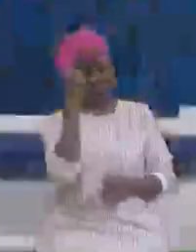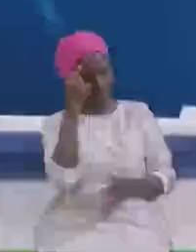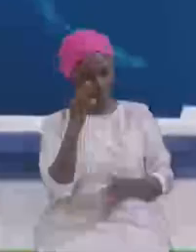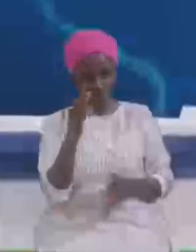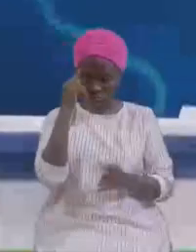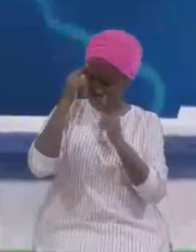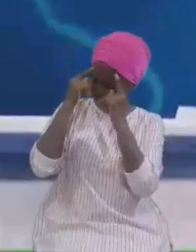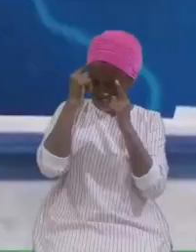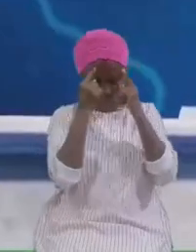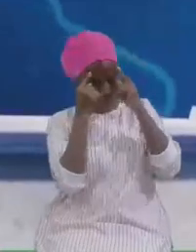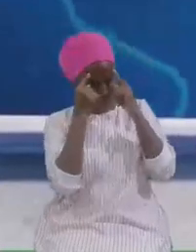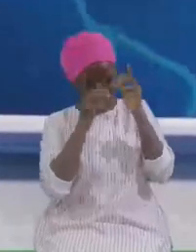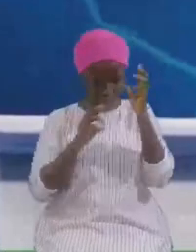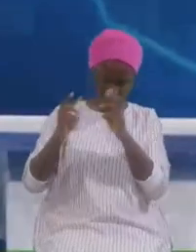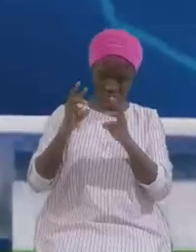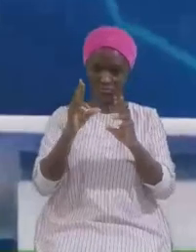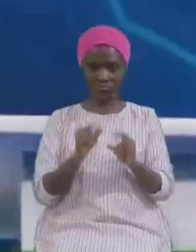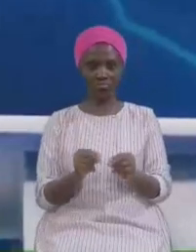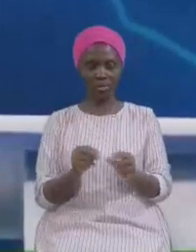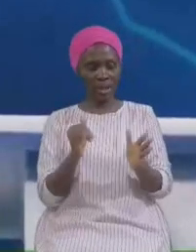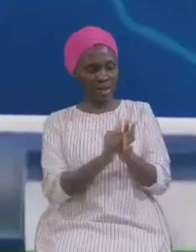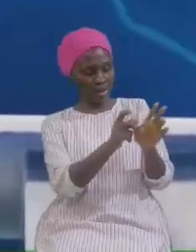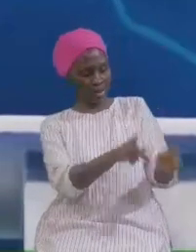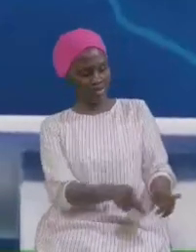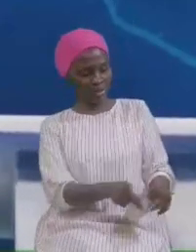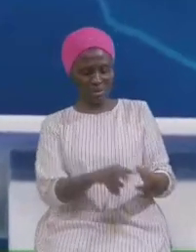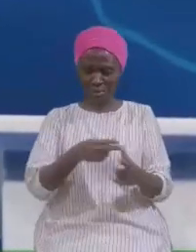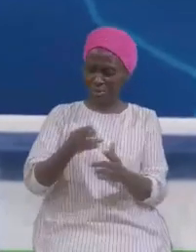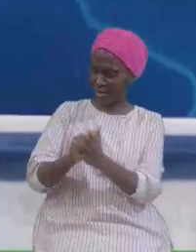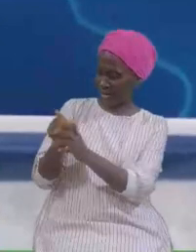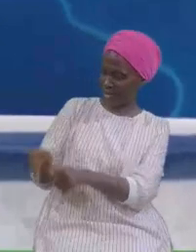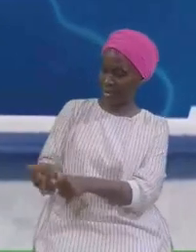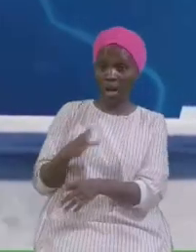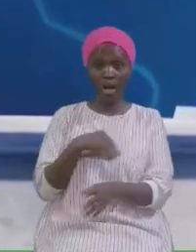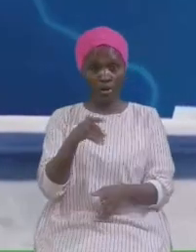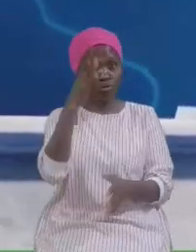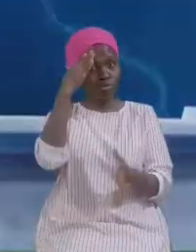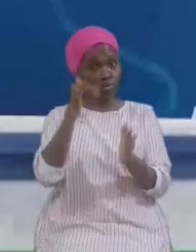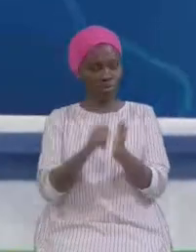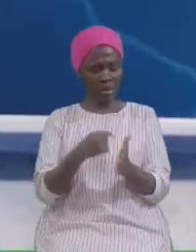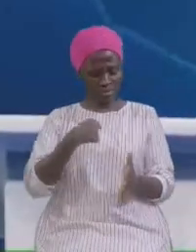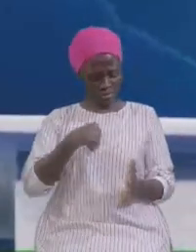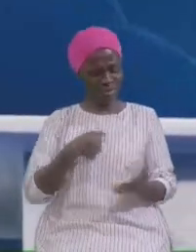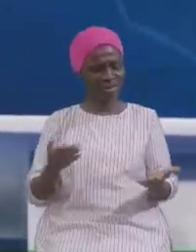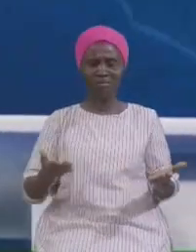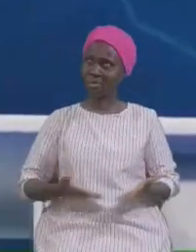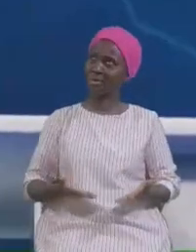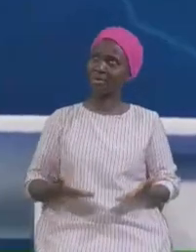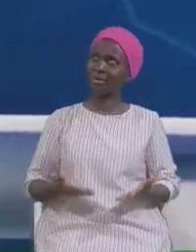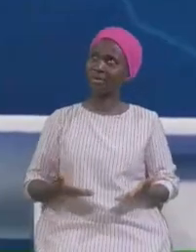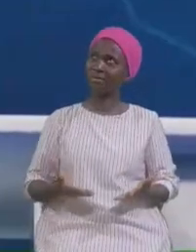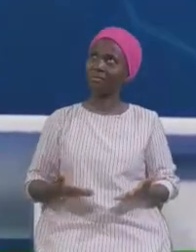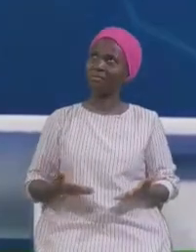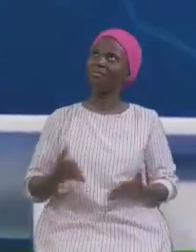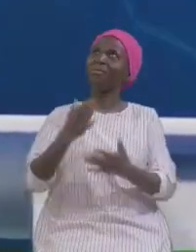ceci ou cela, telle autre personne ou autre personne, et tu sais que me voici,